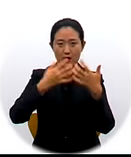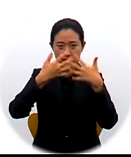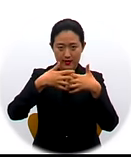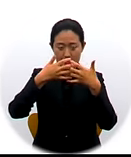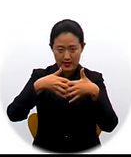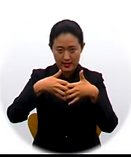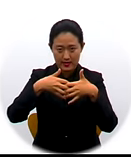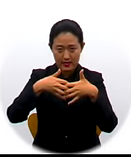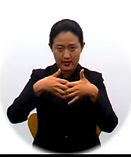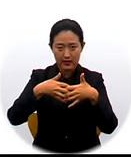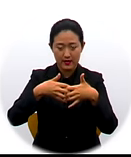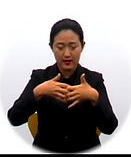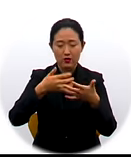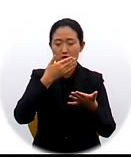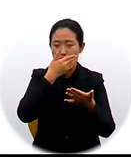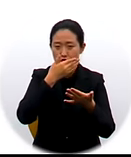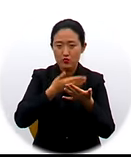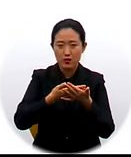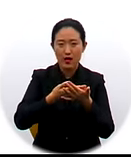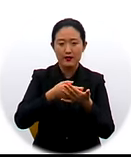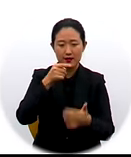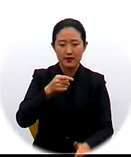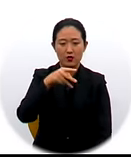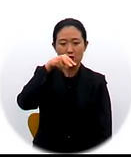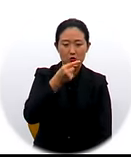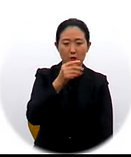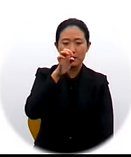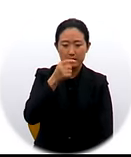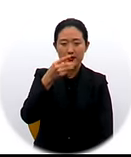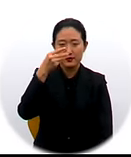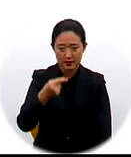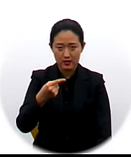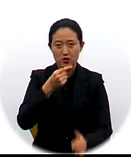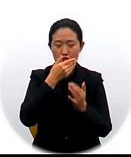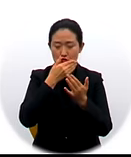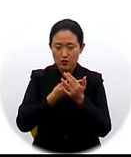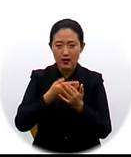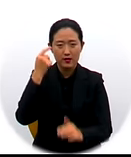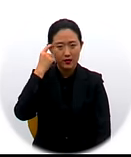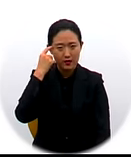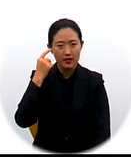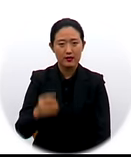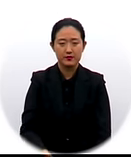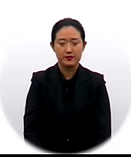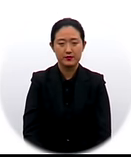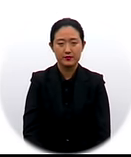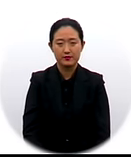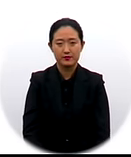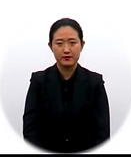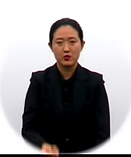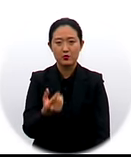중요성이 급부상하는 이 일련의 과정들이 3차 산업혁명의 흐름이었습니다. 그리고 아까 말씀드린 것처럼